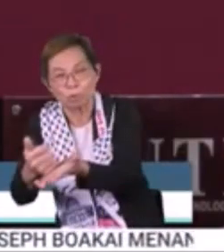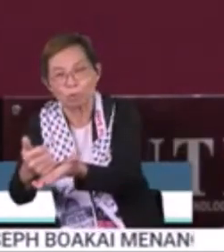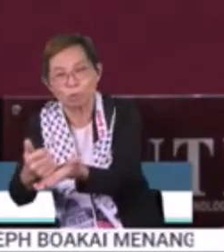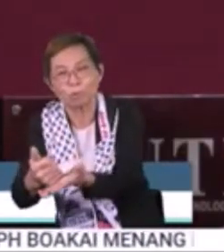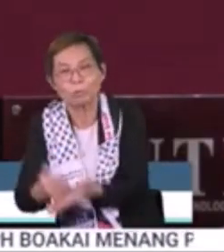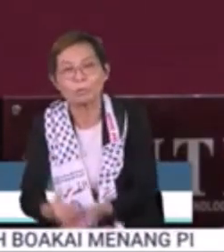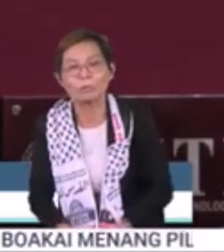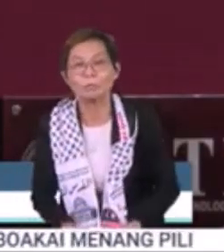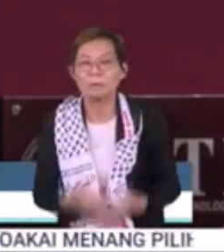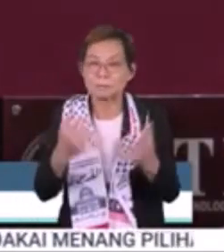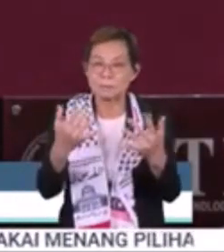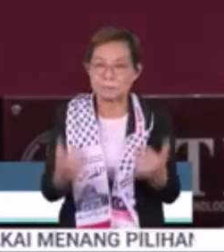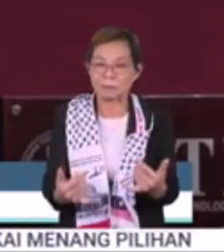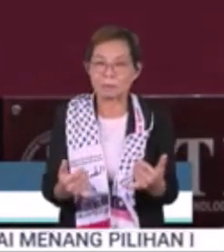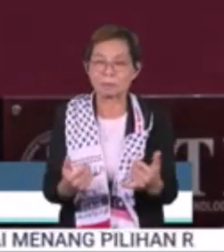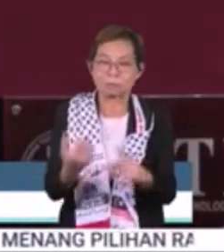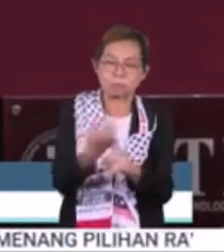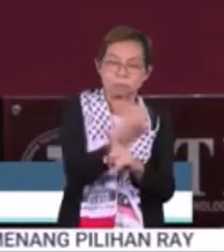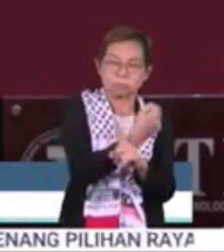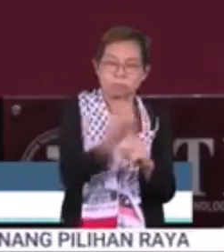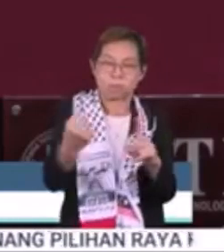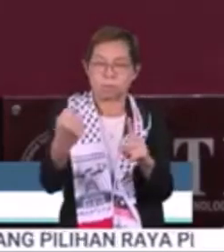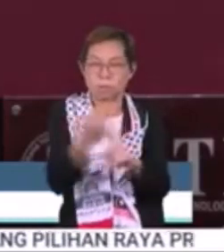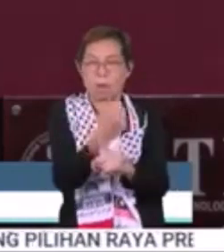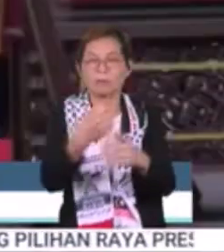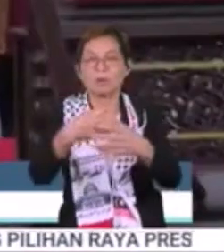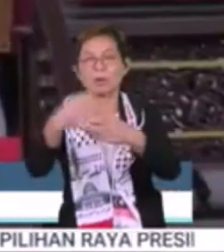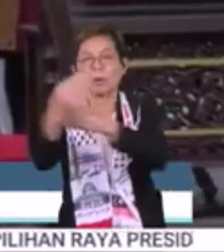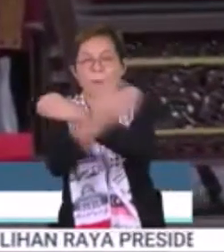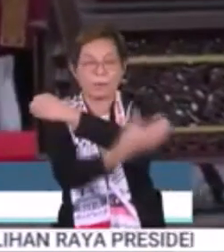mereka yang sedang dizalimi di negara luar.